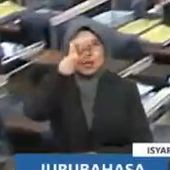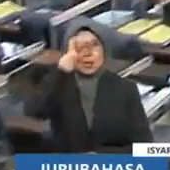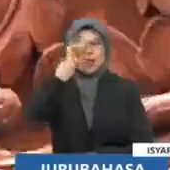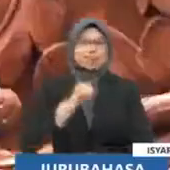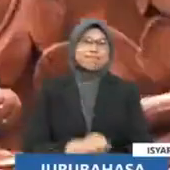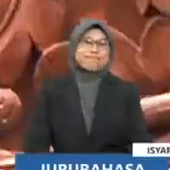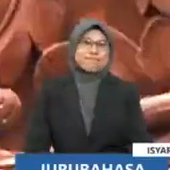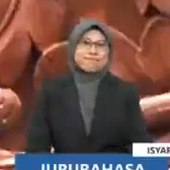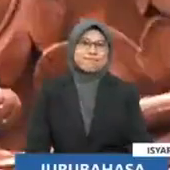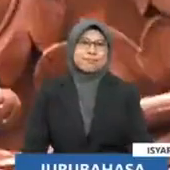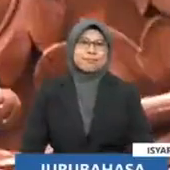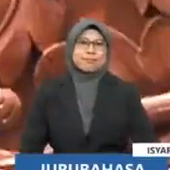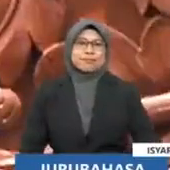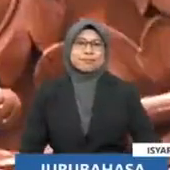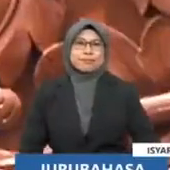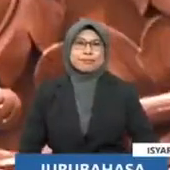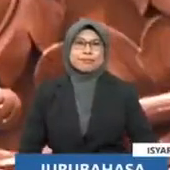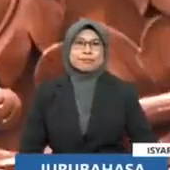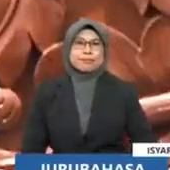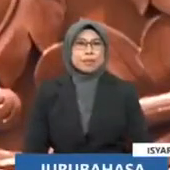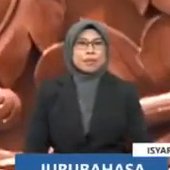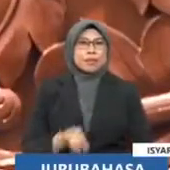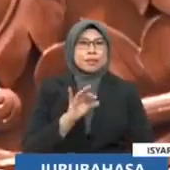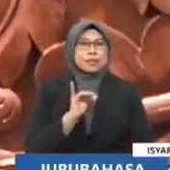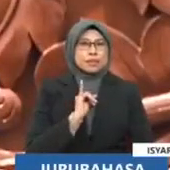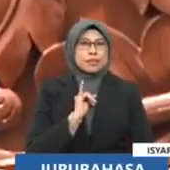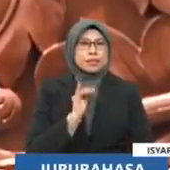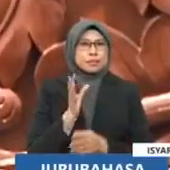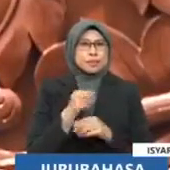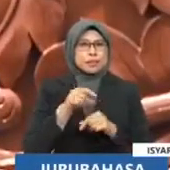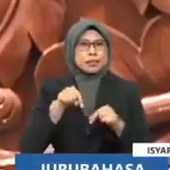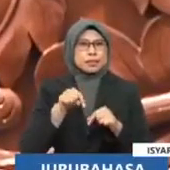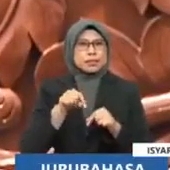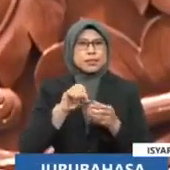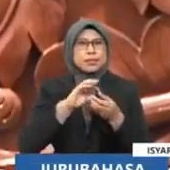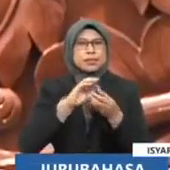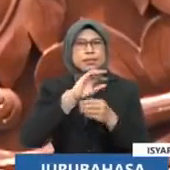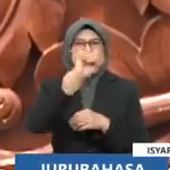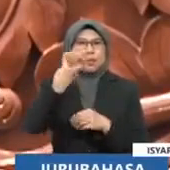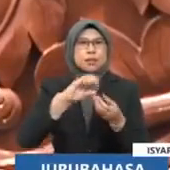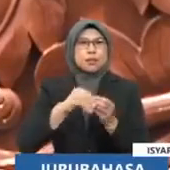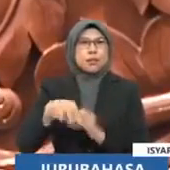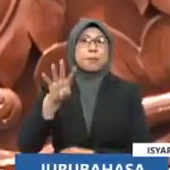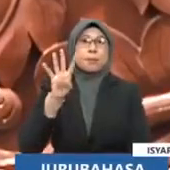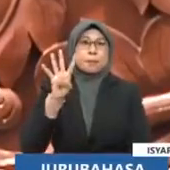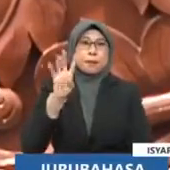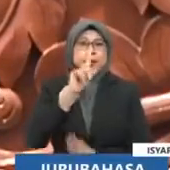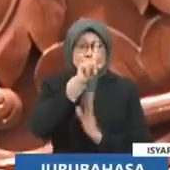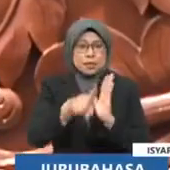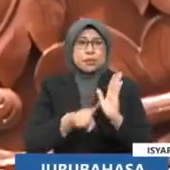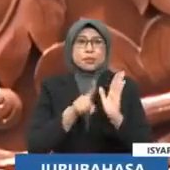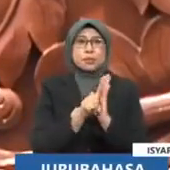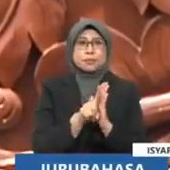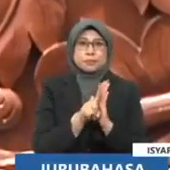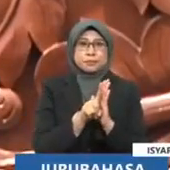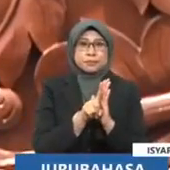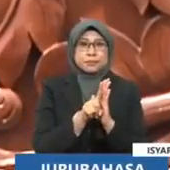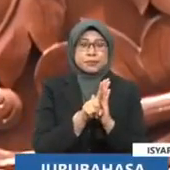Hai sejak kjaer om saya dapat kita hari ini baru soalnya 64 sejam